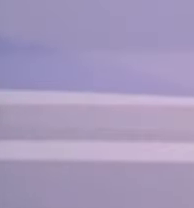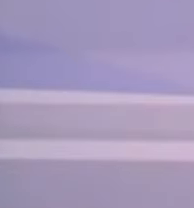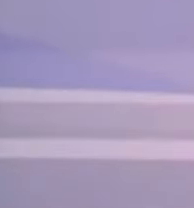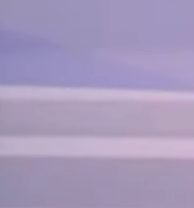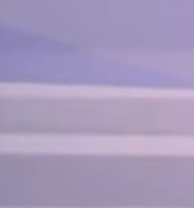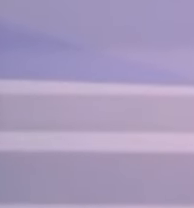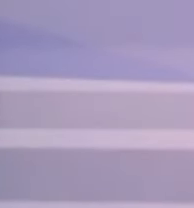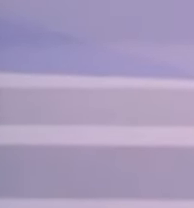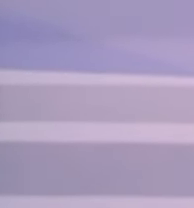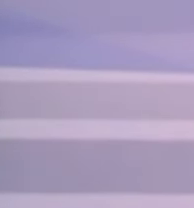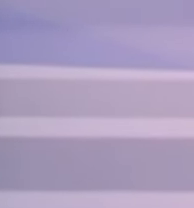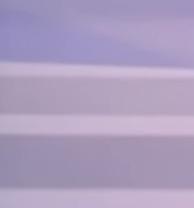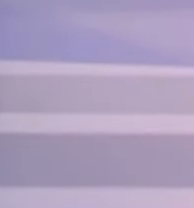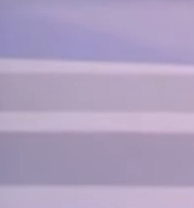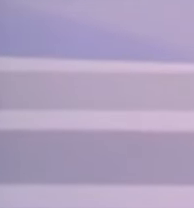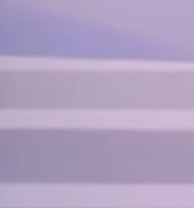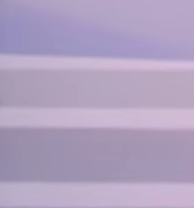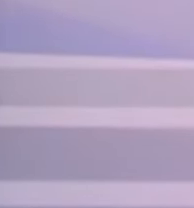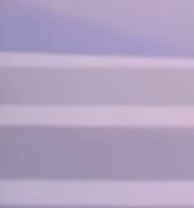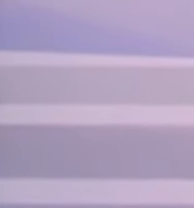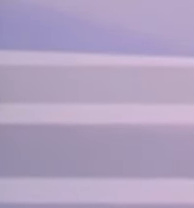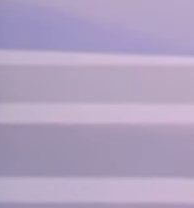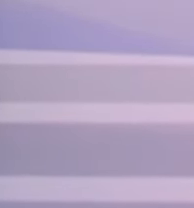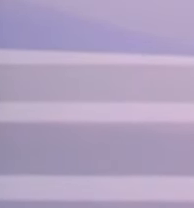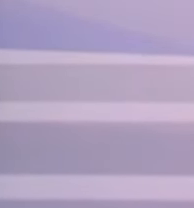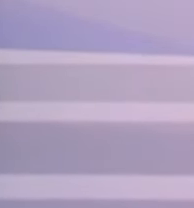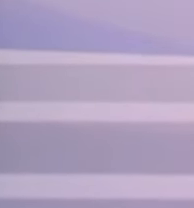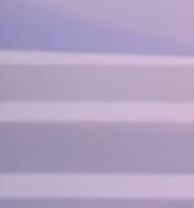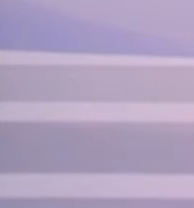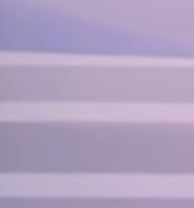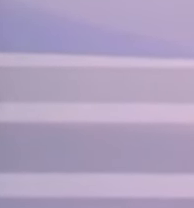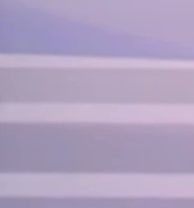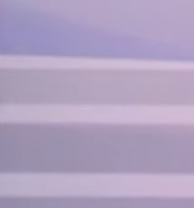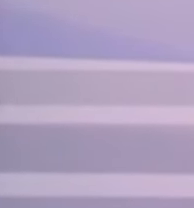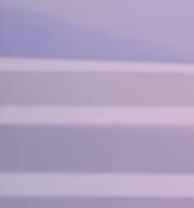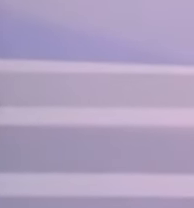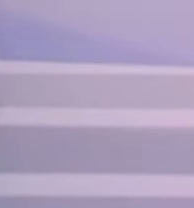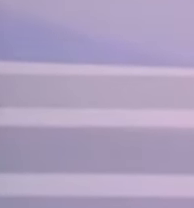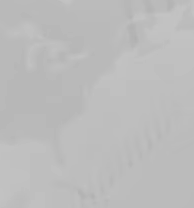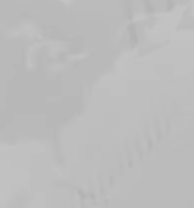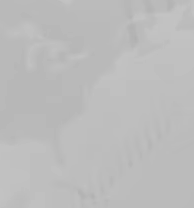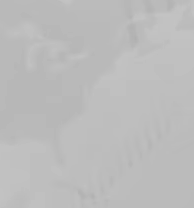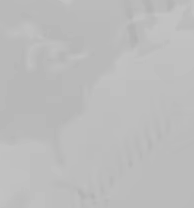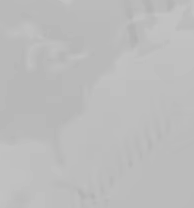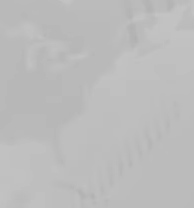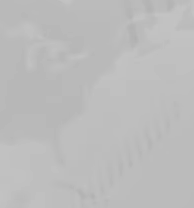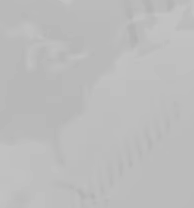abroad, samahan nyo kami sa GMA Pinoy TV at www.gmanews.tv.